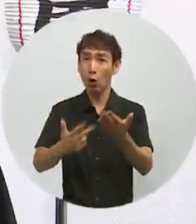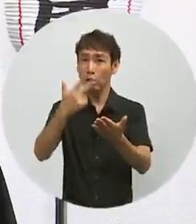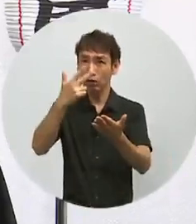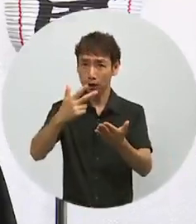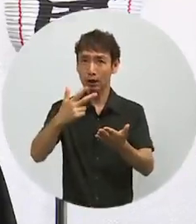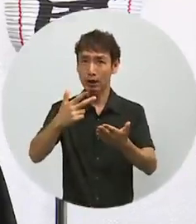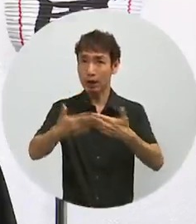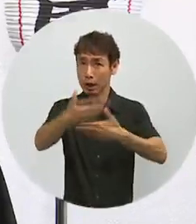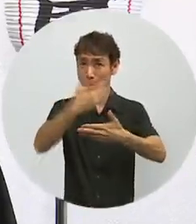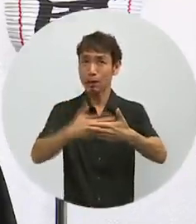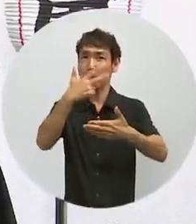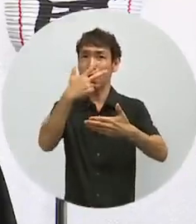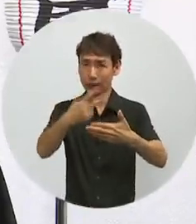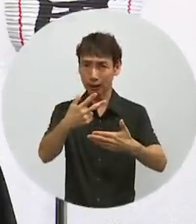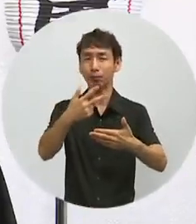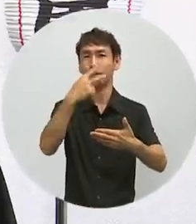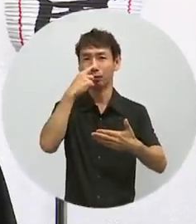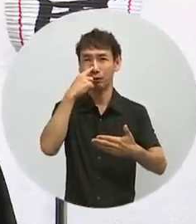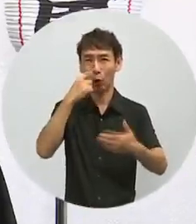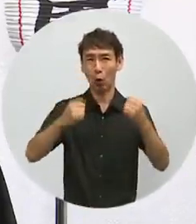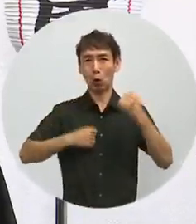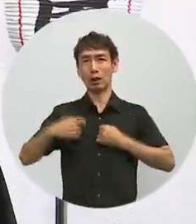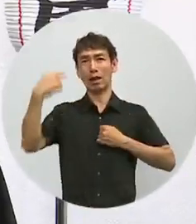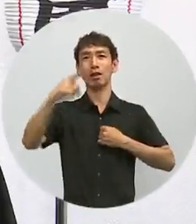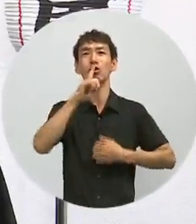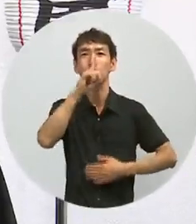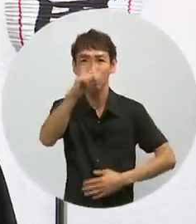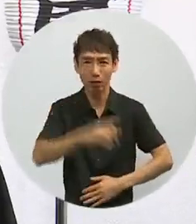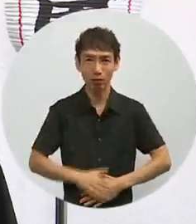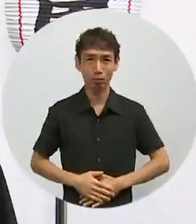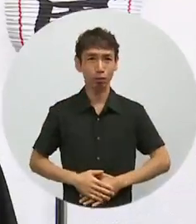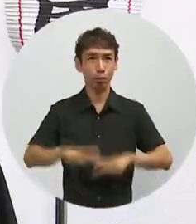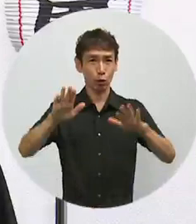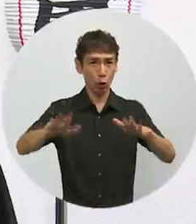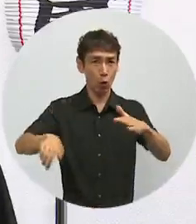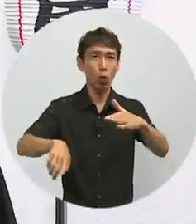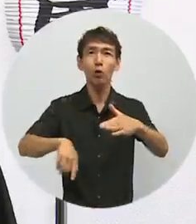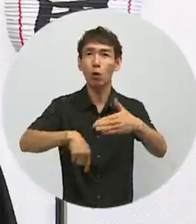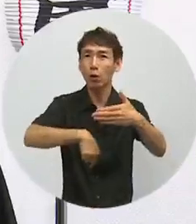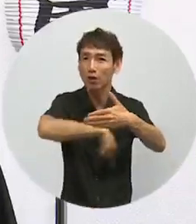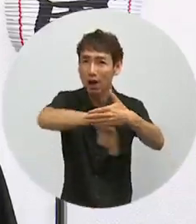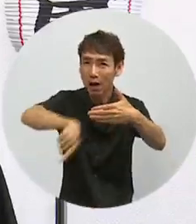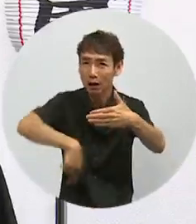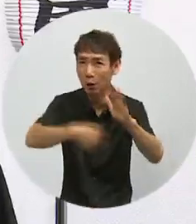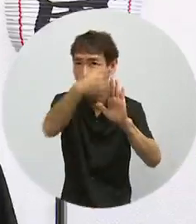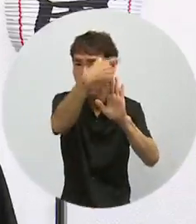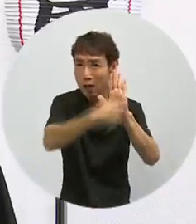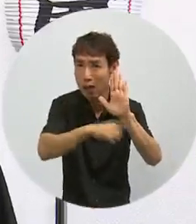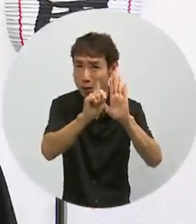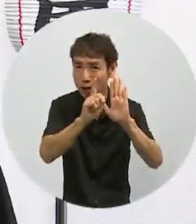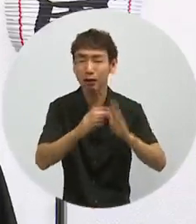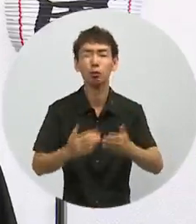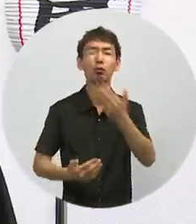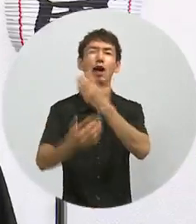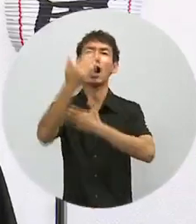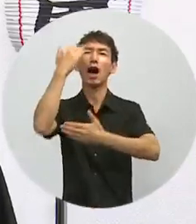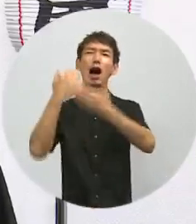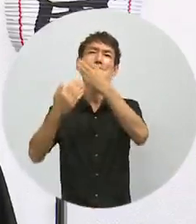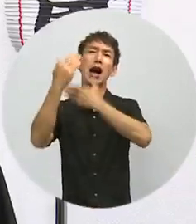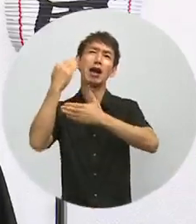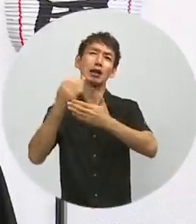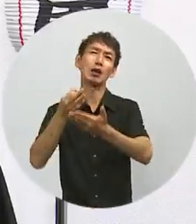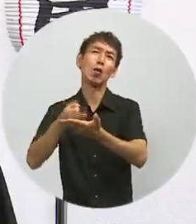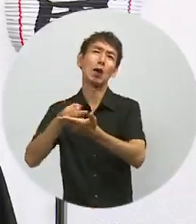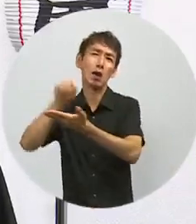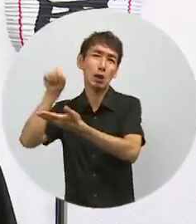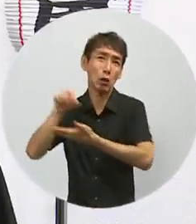ラ先生と申します。よろしくお願いします。さあ今日の紙芝居はですね、ちょっとした昔の小話を持ってまいりましたのでお楽